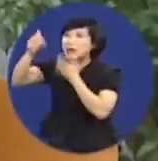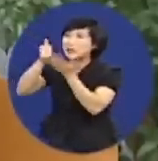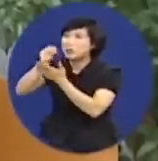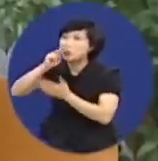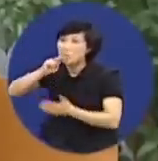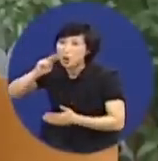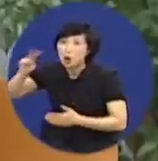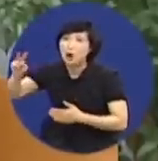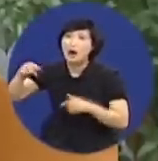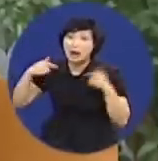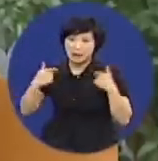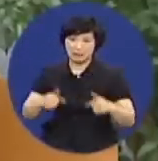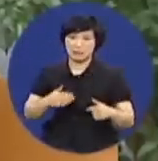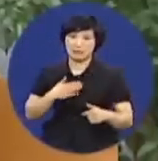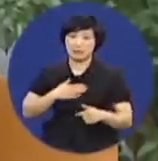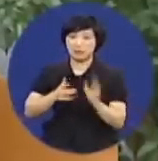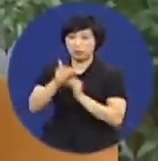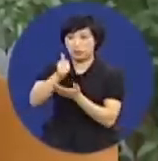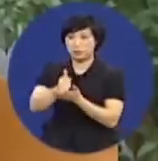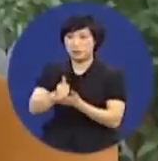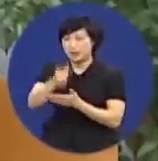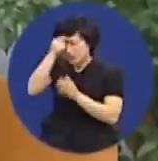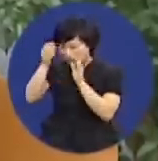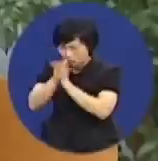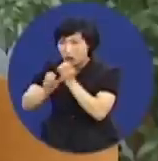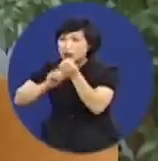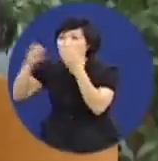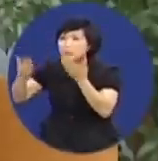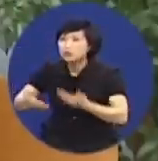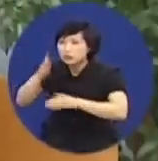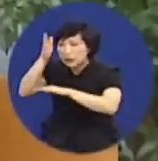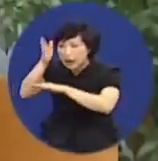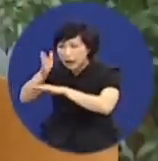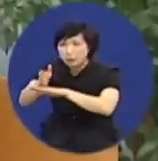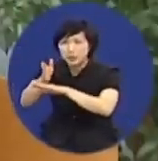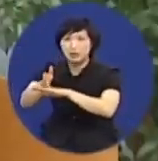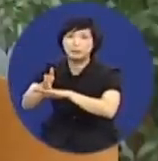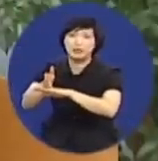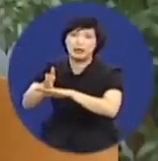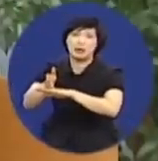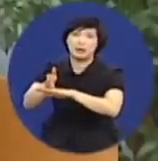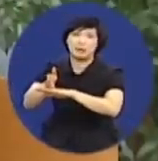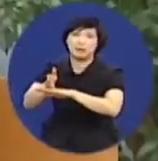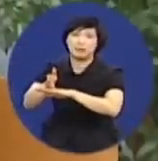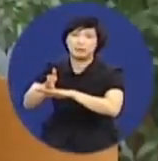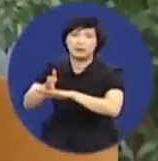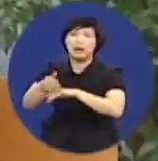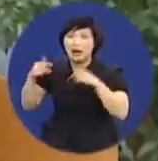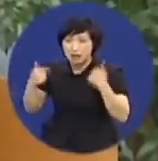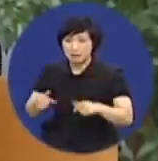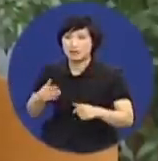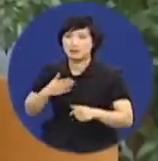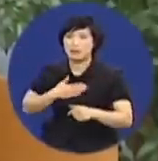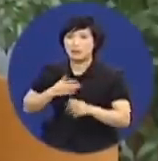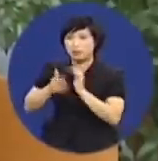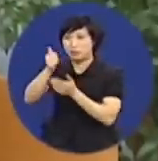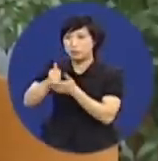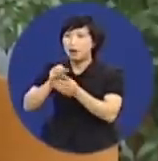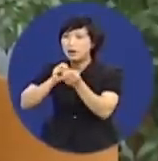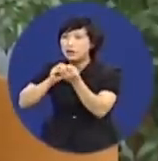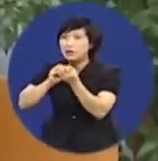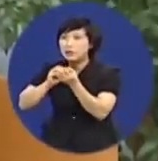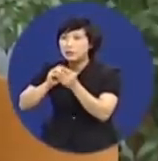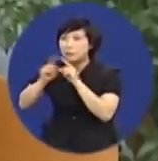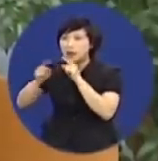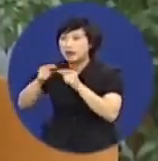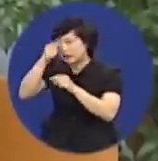よ、いつも私の話を聞いてくださることを感謝します。いつも私の話を聞いて